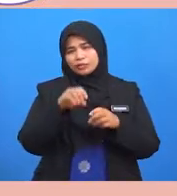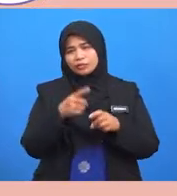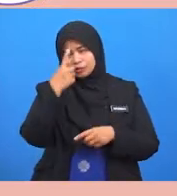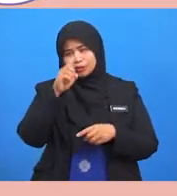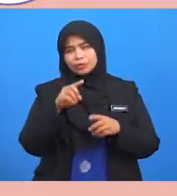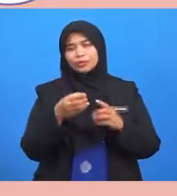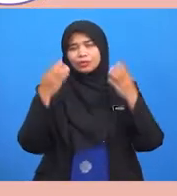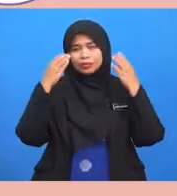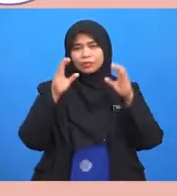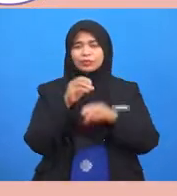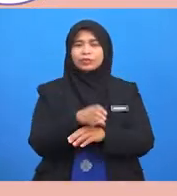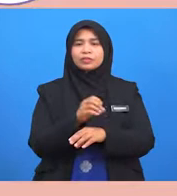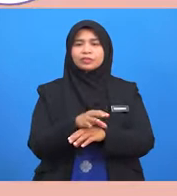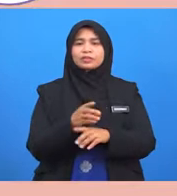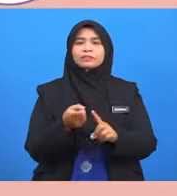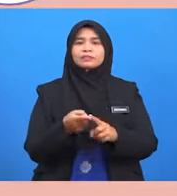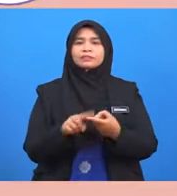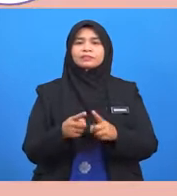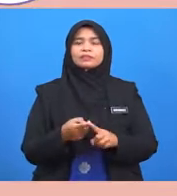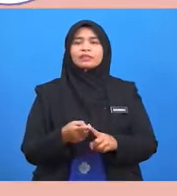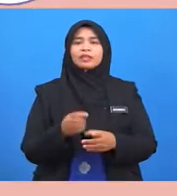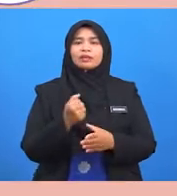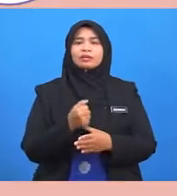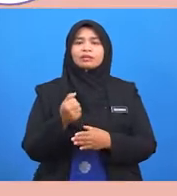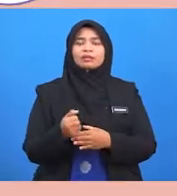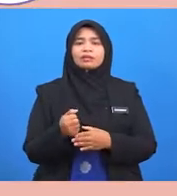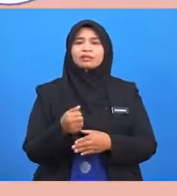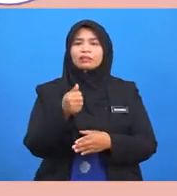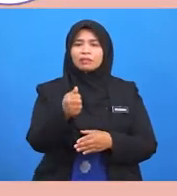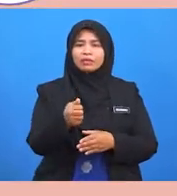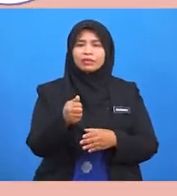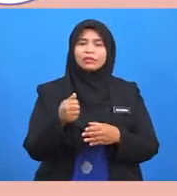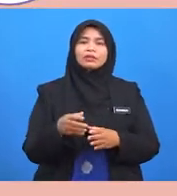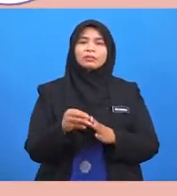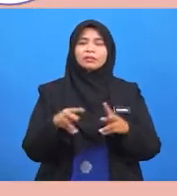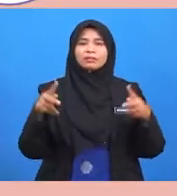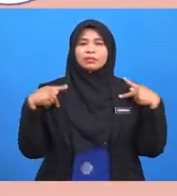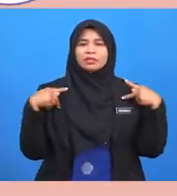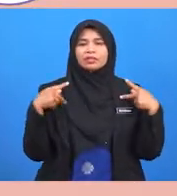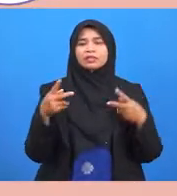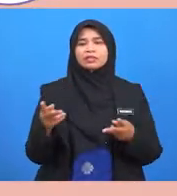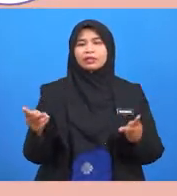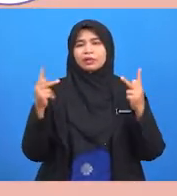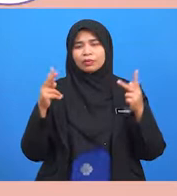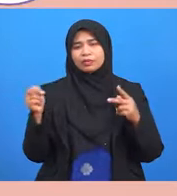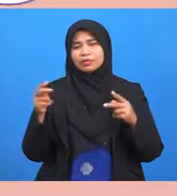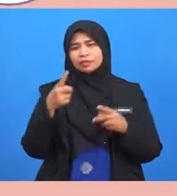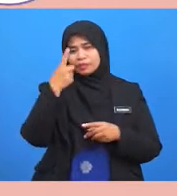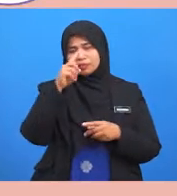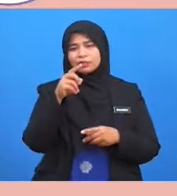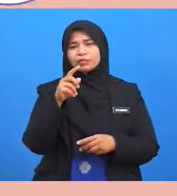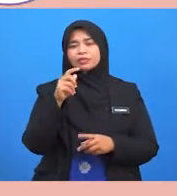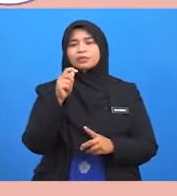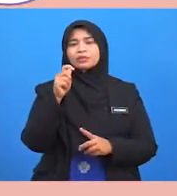pihak yang mempunyai autoriti? Atau kamu mempunyai kekuatan untuk